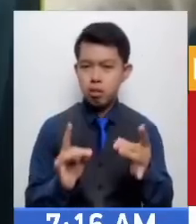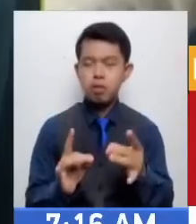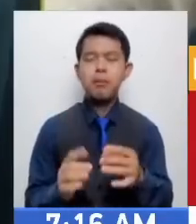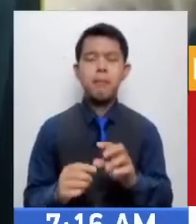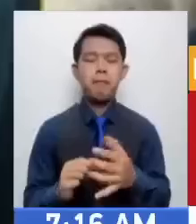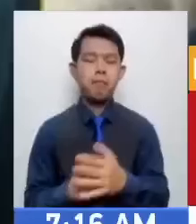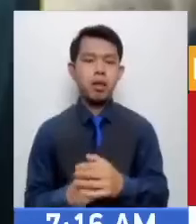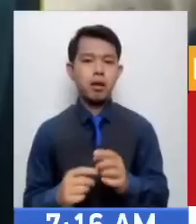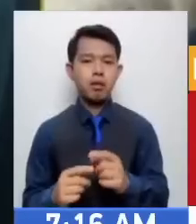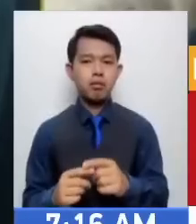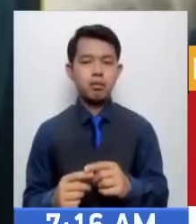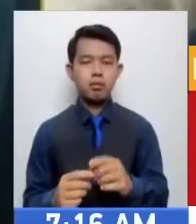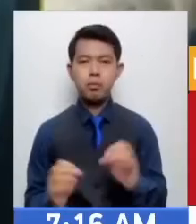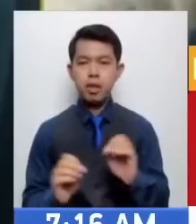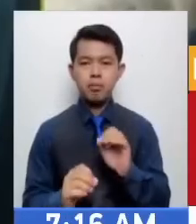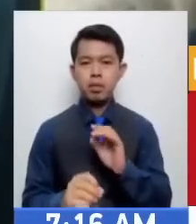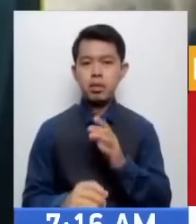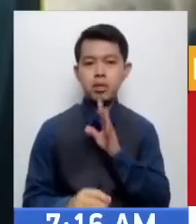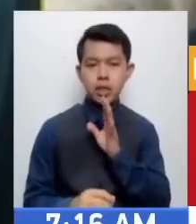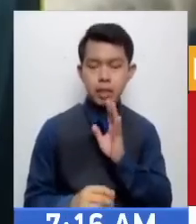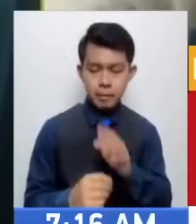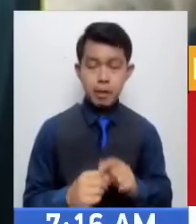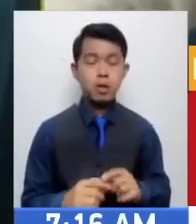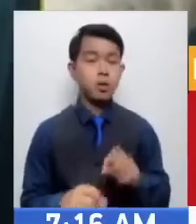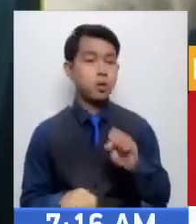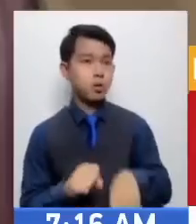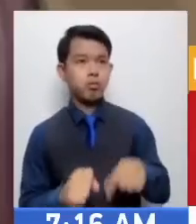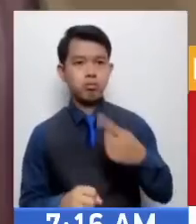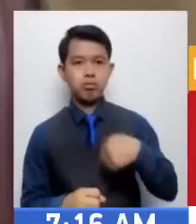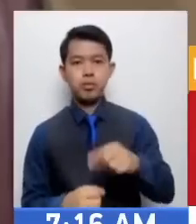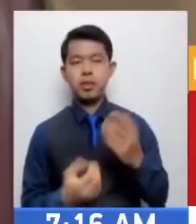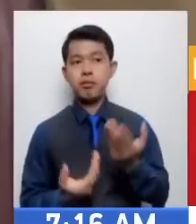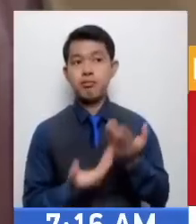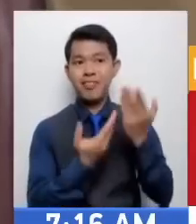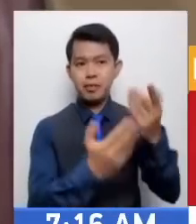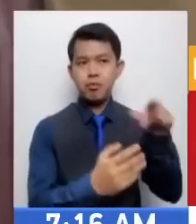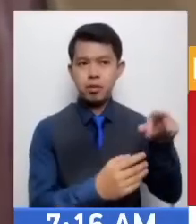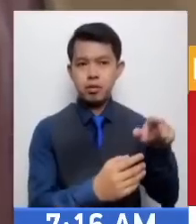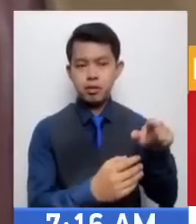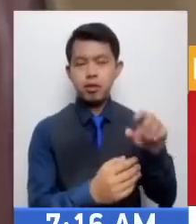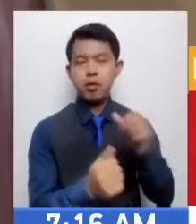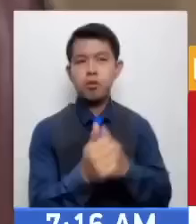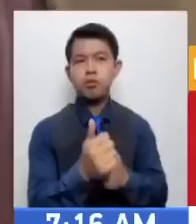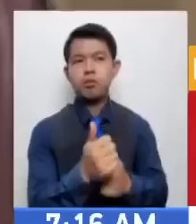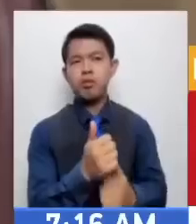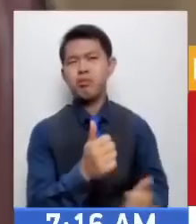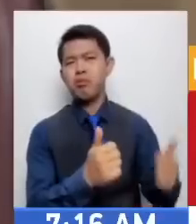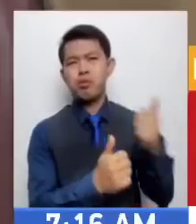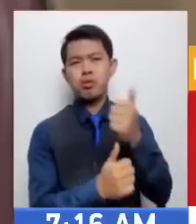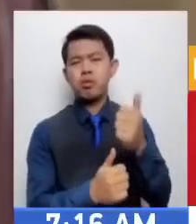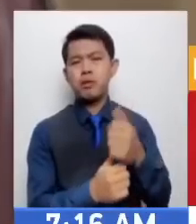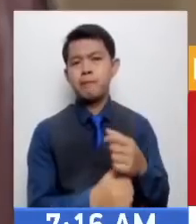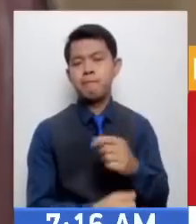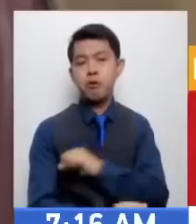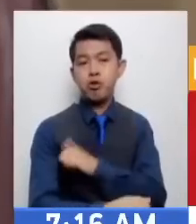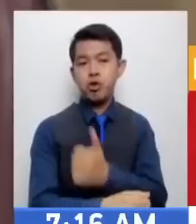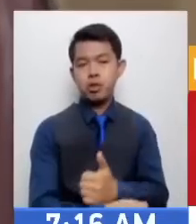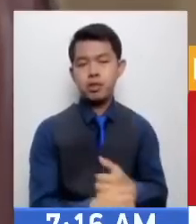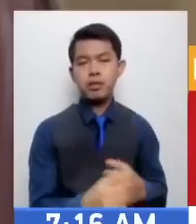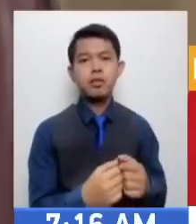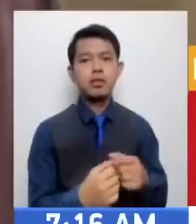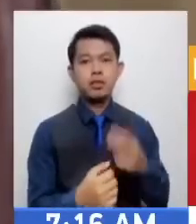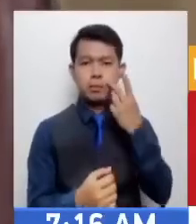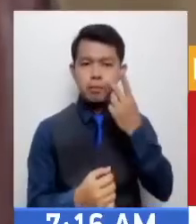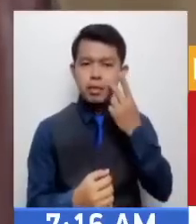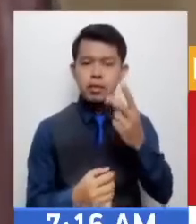apila namin last Monday sa mga kinauukulan, sa mga authorities, ay tignan po natin ang lahat ng anggulo.